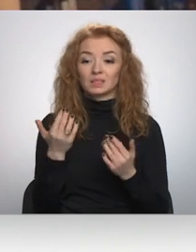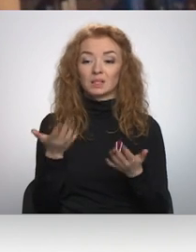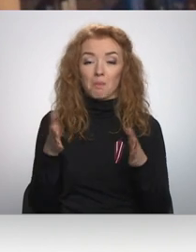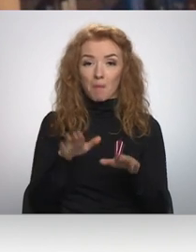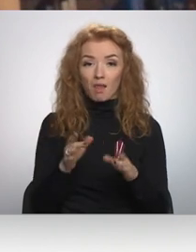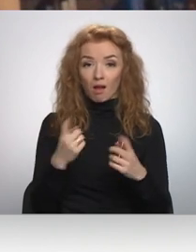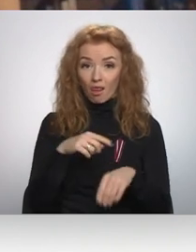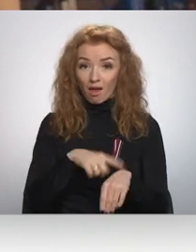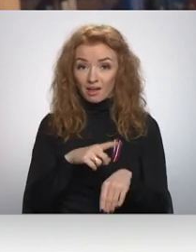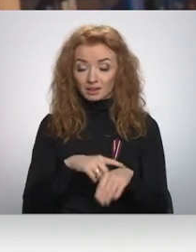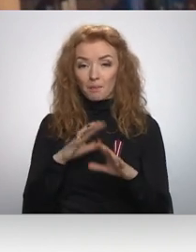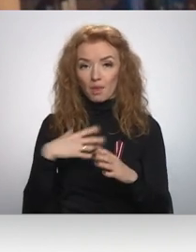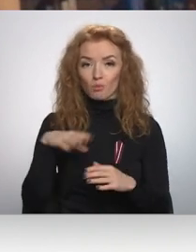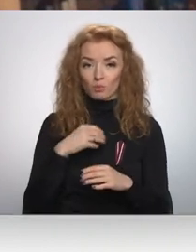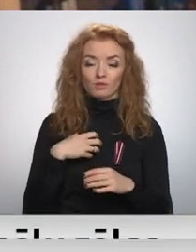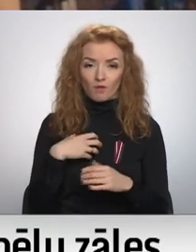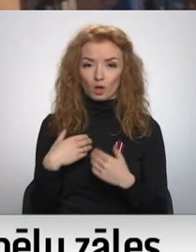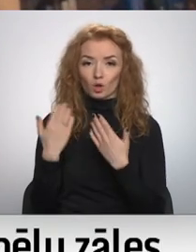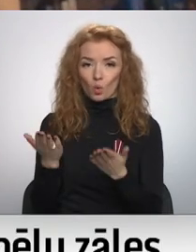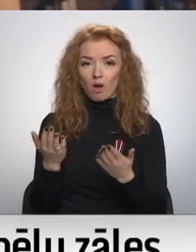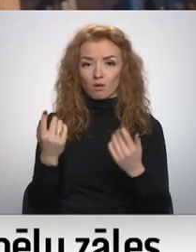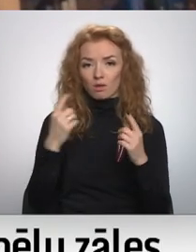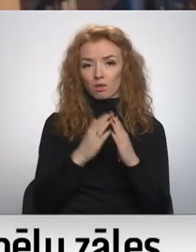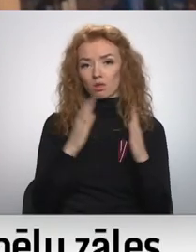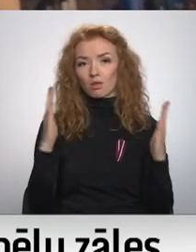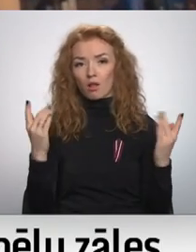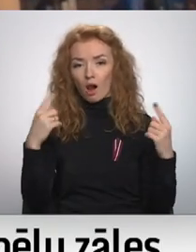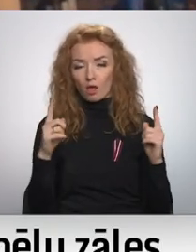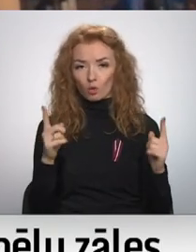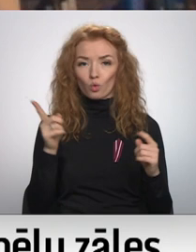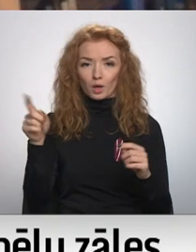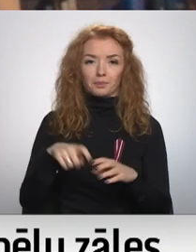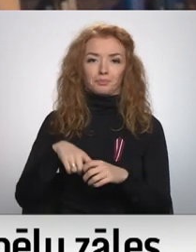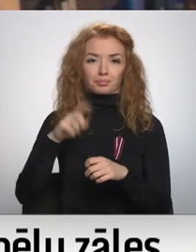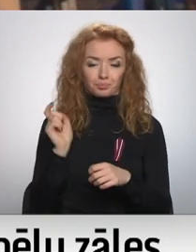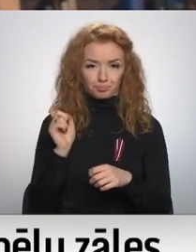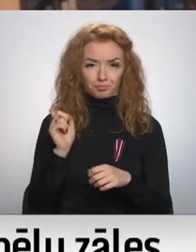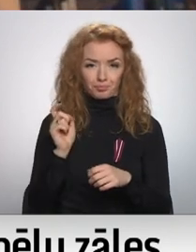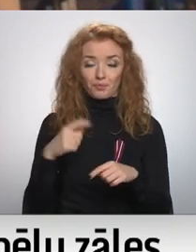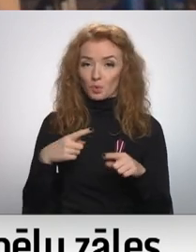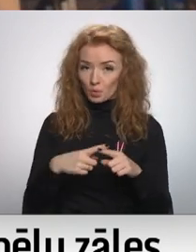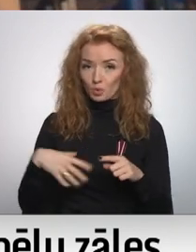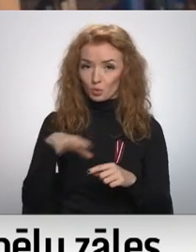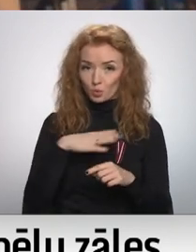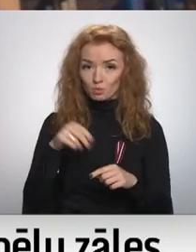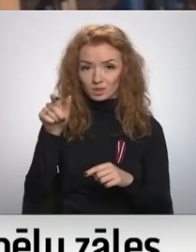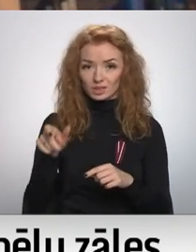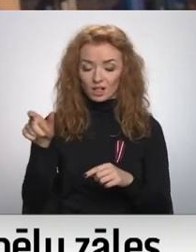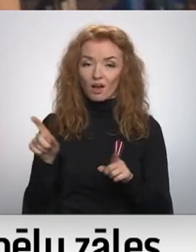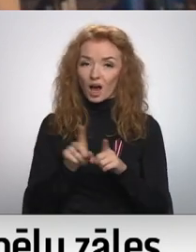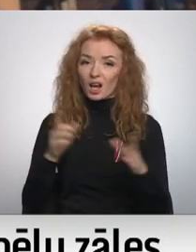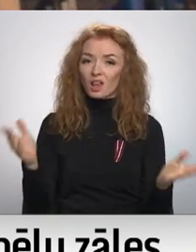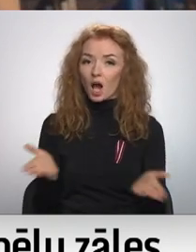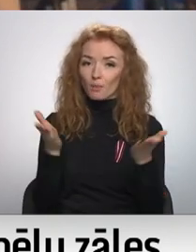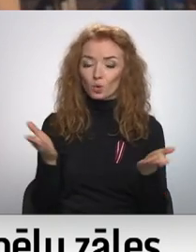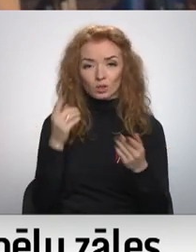ka mums vajadzētu dot saprātīgu termiņu, iziet ārā. Un manuprāt, mums arī cilvēki ir tā kā jāmudina